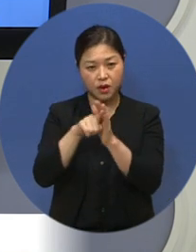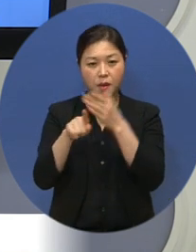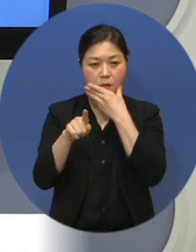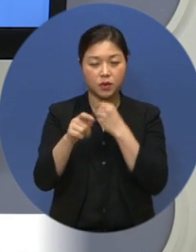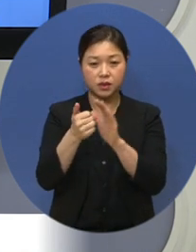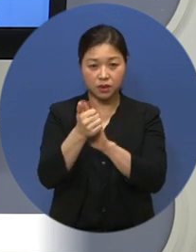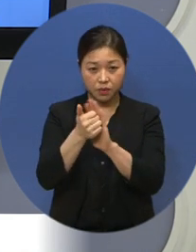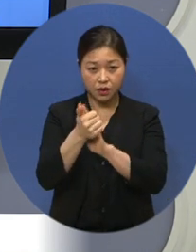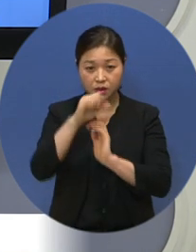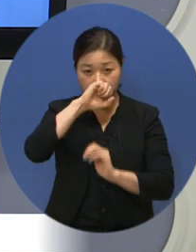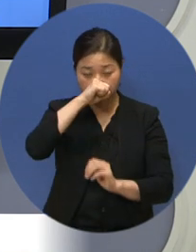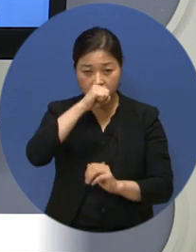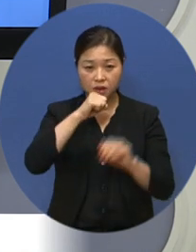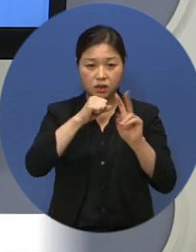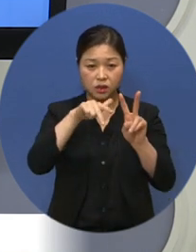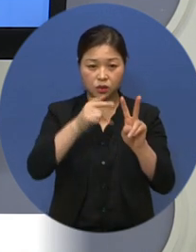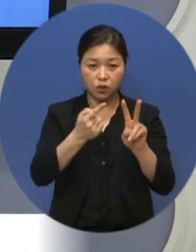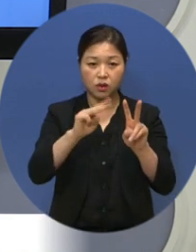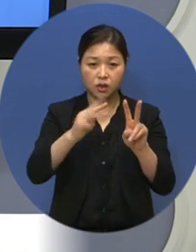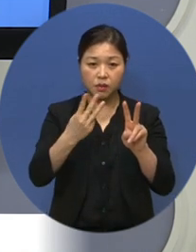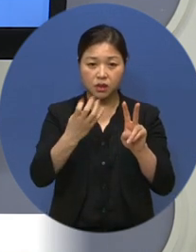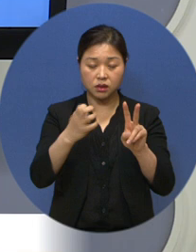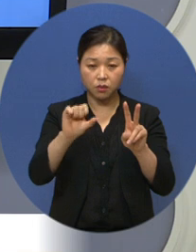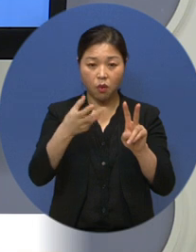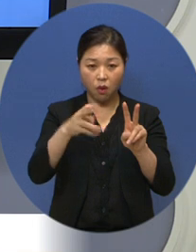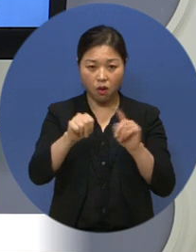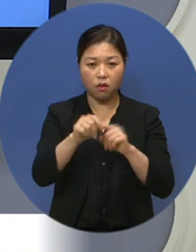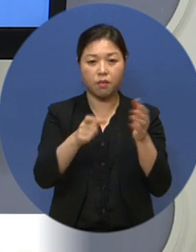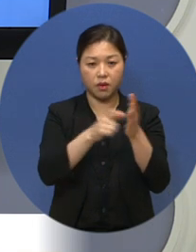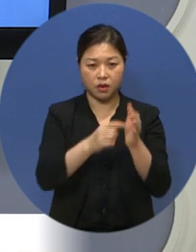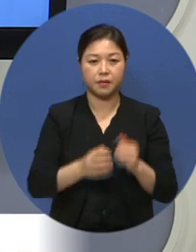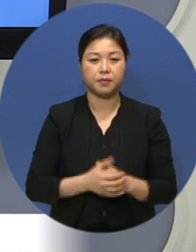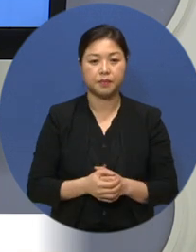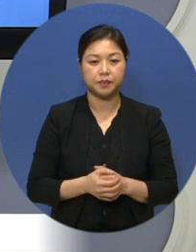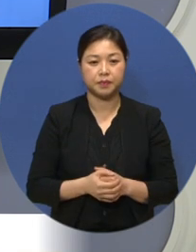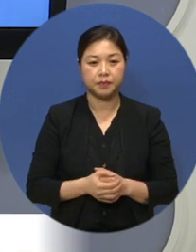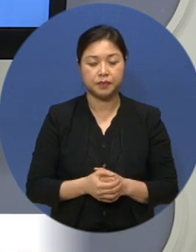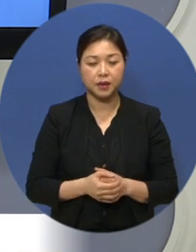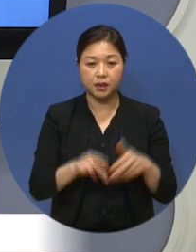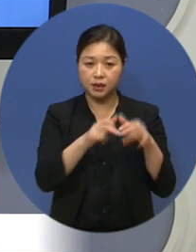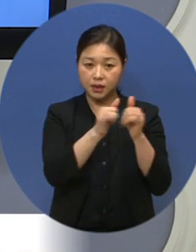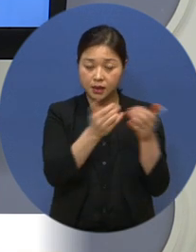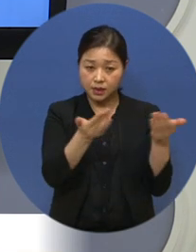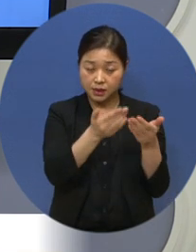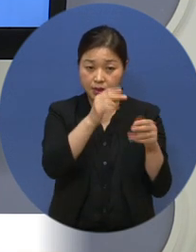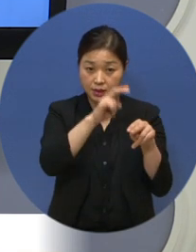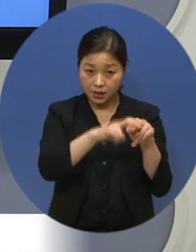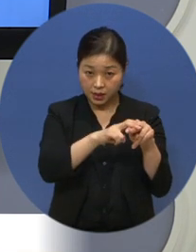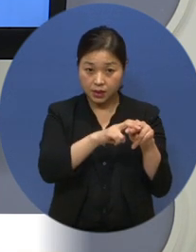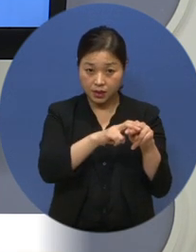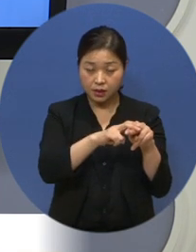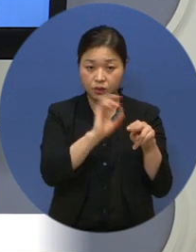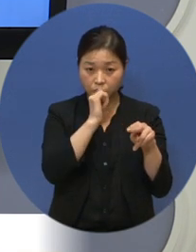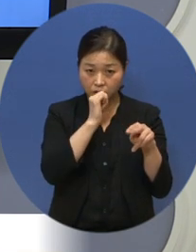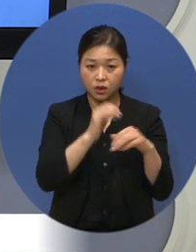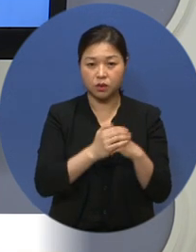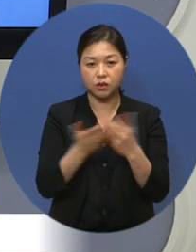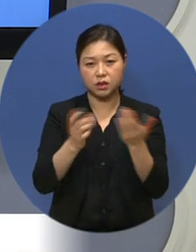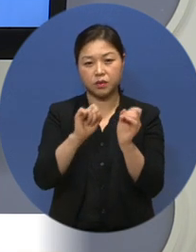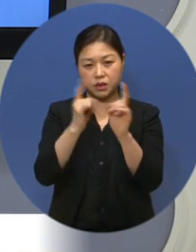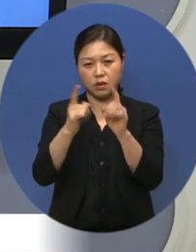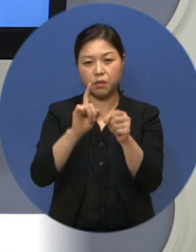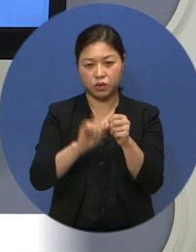2조 3 145억 원을 편성해 씁니다 또한 장애인 일자리 제공과 직업 재활을 위해